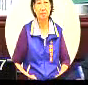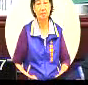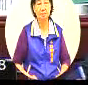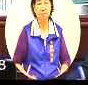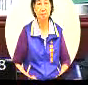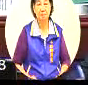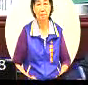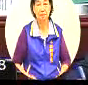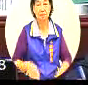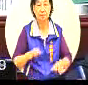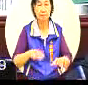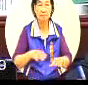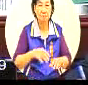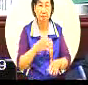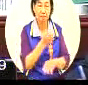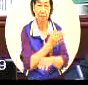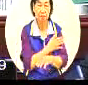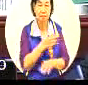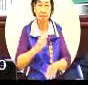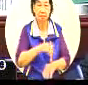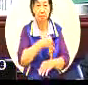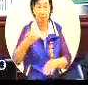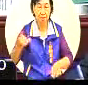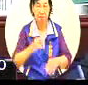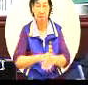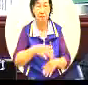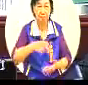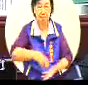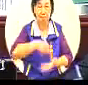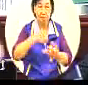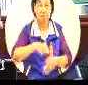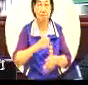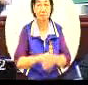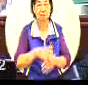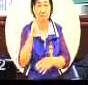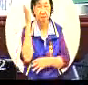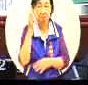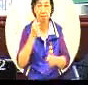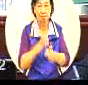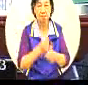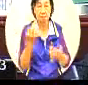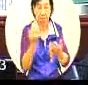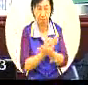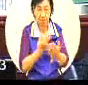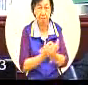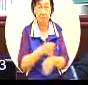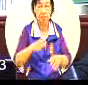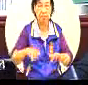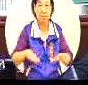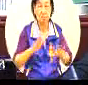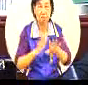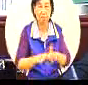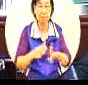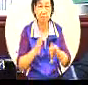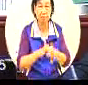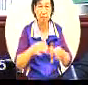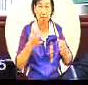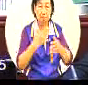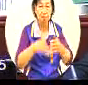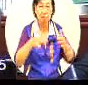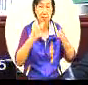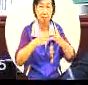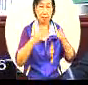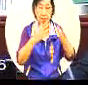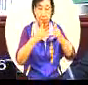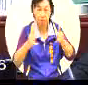议员提醒也是我们做得不够的地方，确实现在我们的通学步道都好像以学校为中